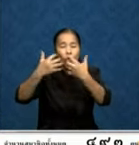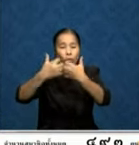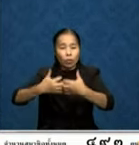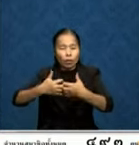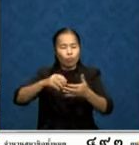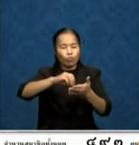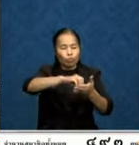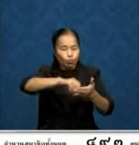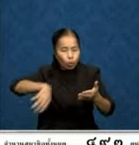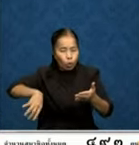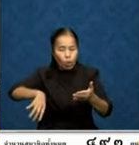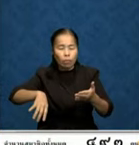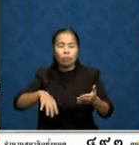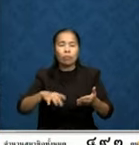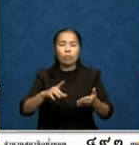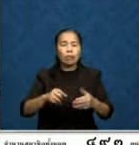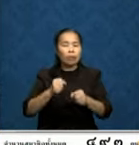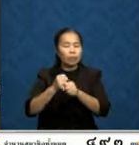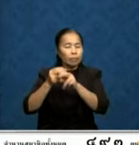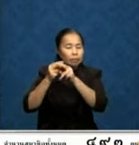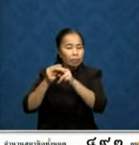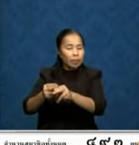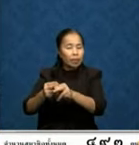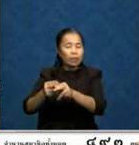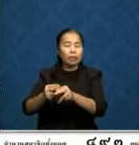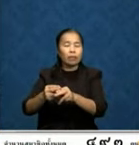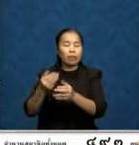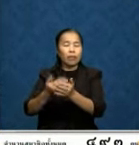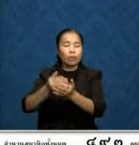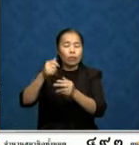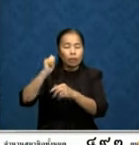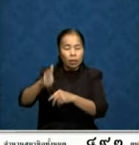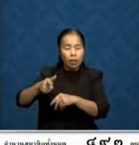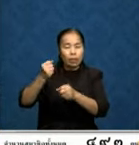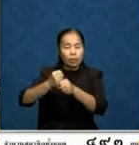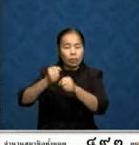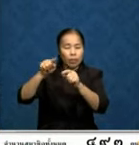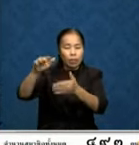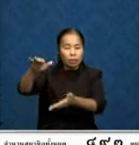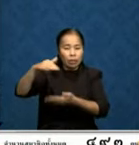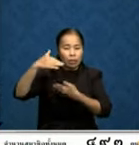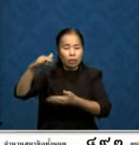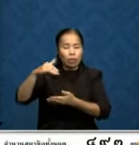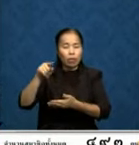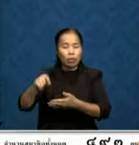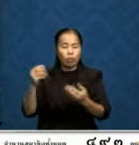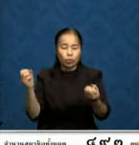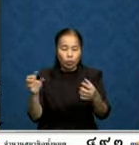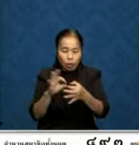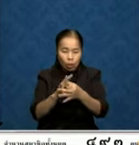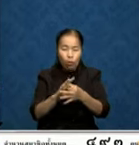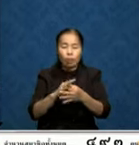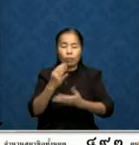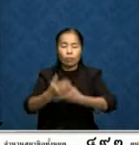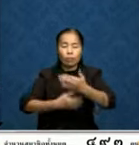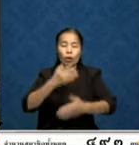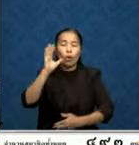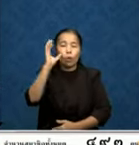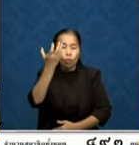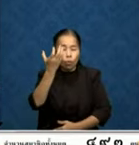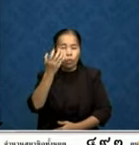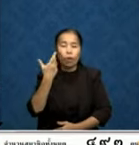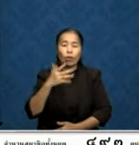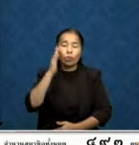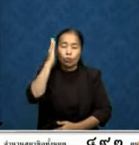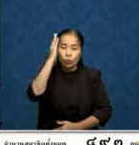ก Energy Pool ให้เขาใช้ต้นทุนของก๊าซนำเข้าเพื่อสะท้อนต้นทุนพลังงานในตลาดโลกแล้วให้ต้นทุนจ